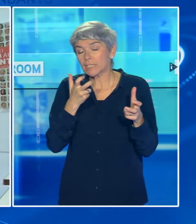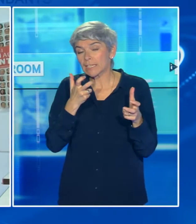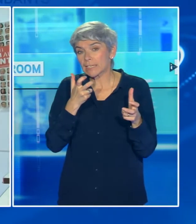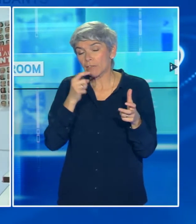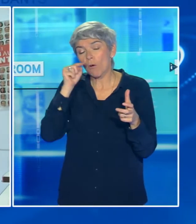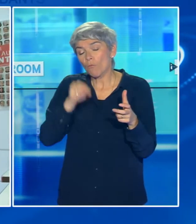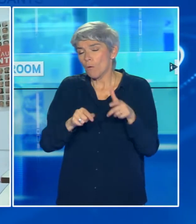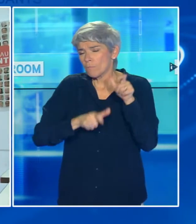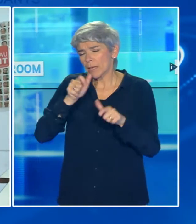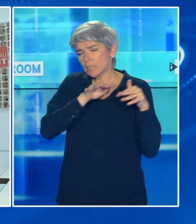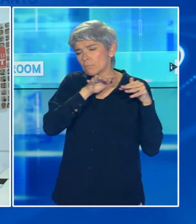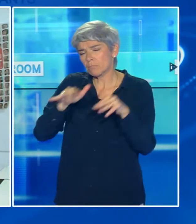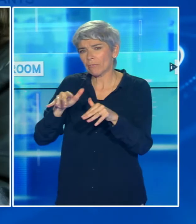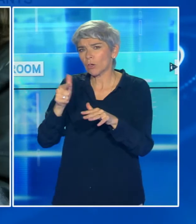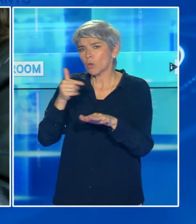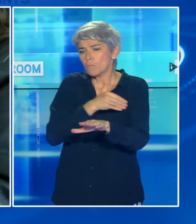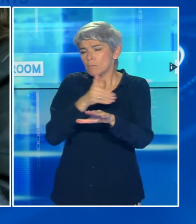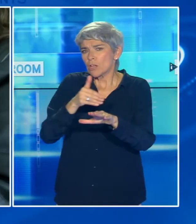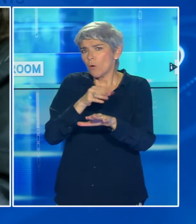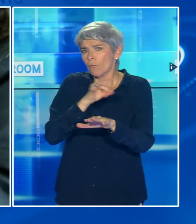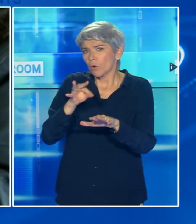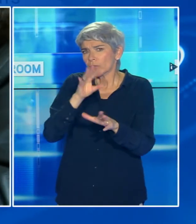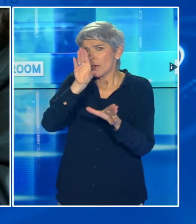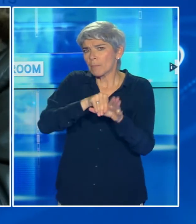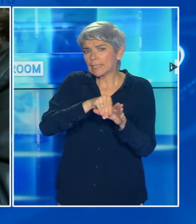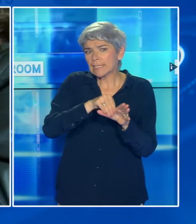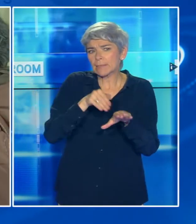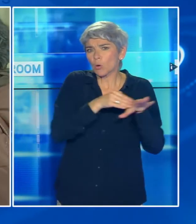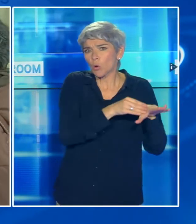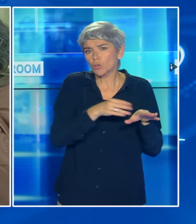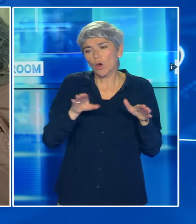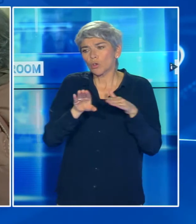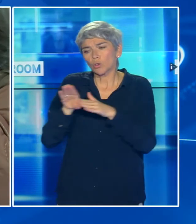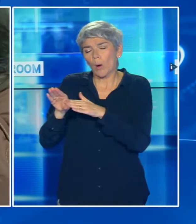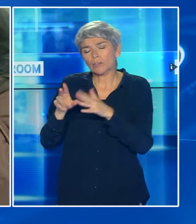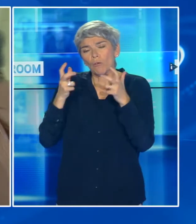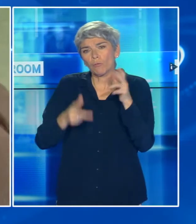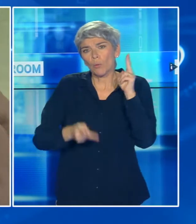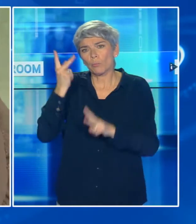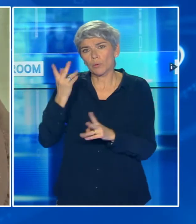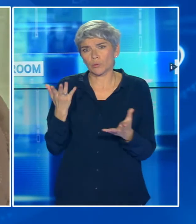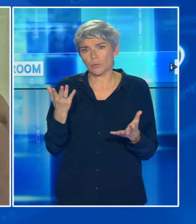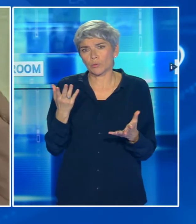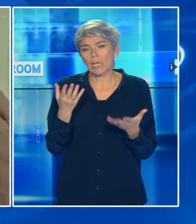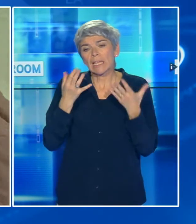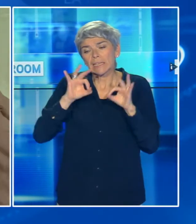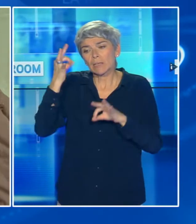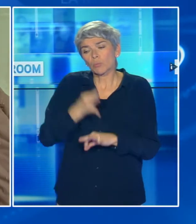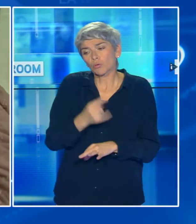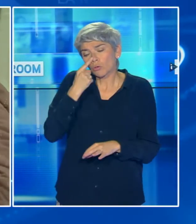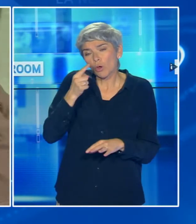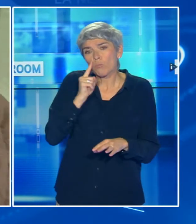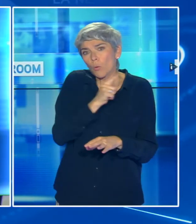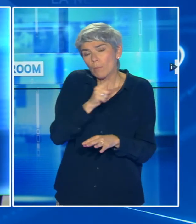gauche en 2011. Plus de 2 millions de Français avaient participé. Aujourd'hui, 10% d'entre eux se disent intéressés par ce scrutin.